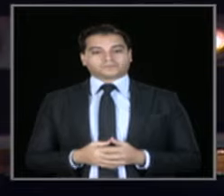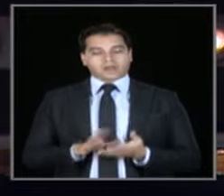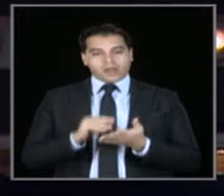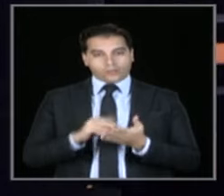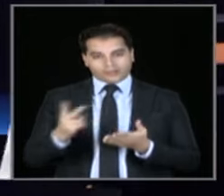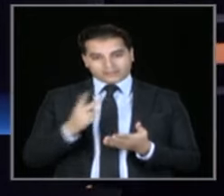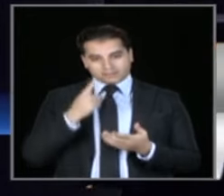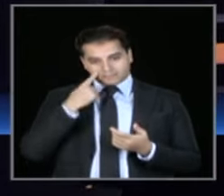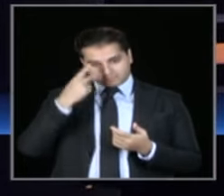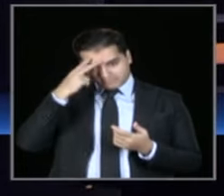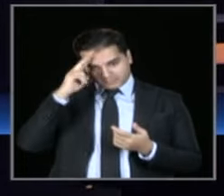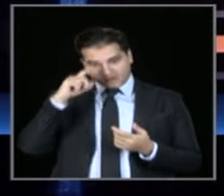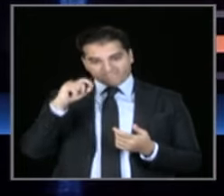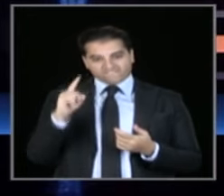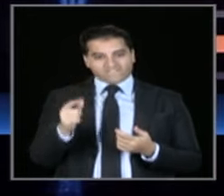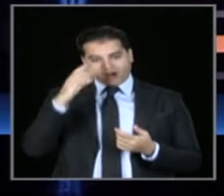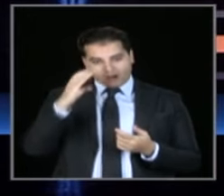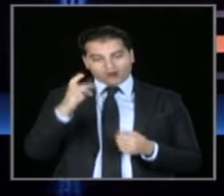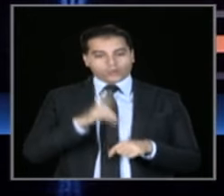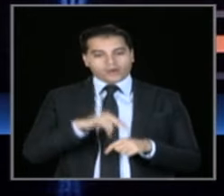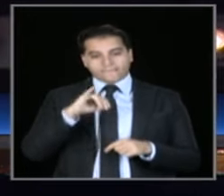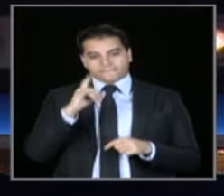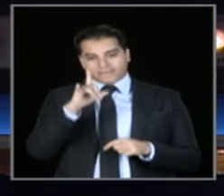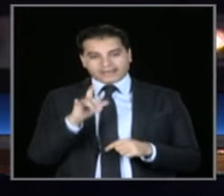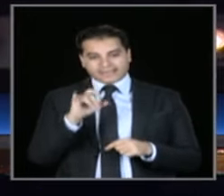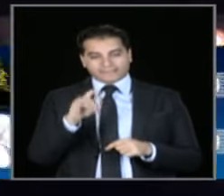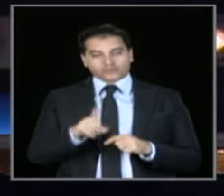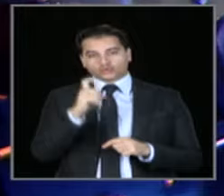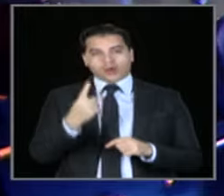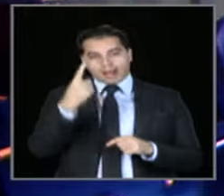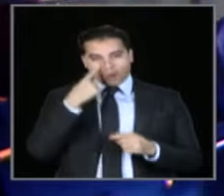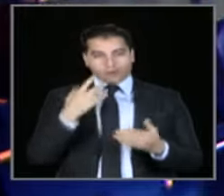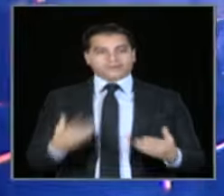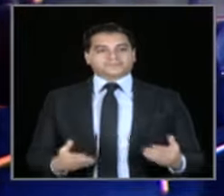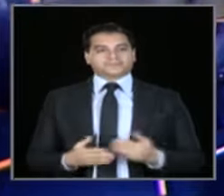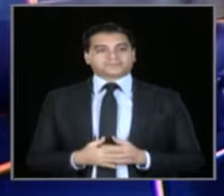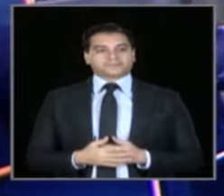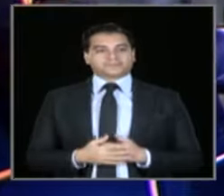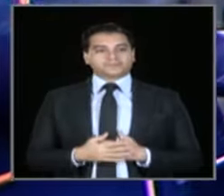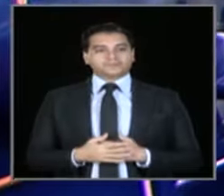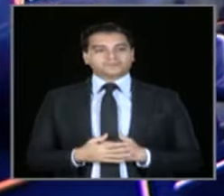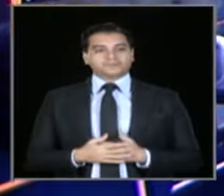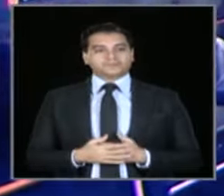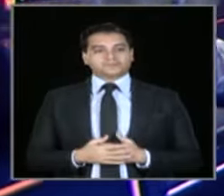أول اتنين فراج ومريم، مريم وفراج. السؤال الأول،